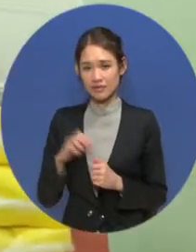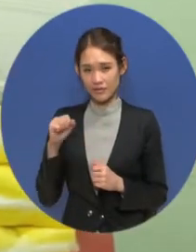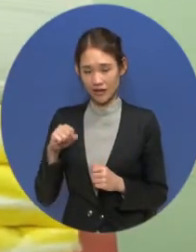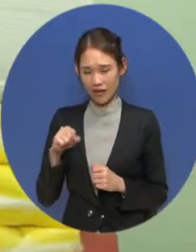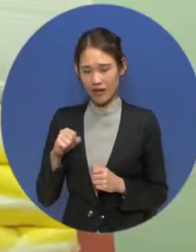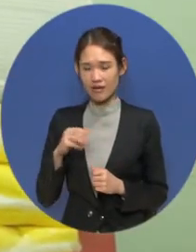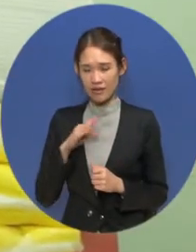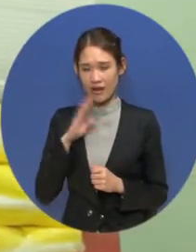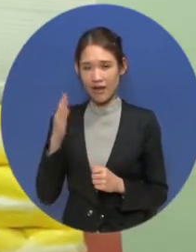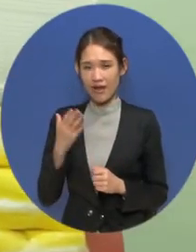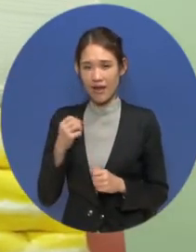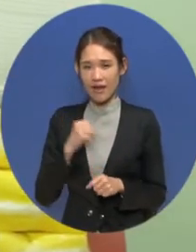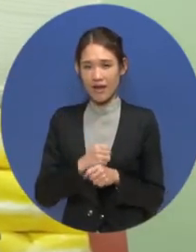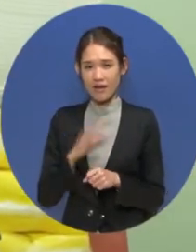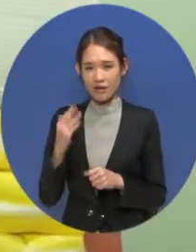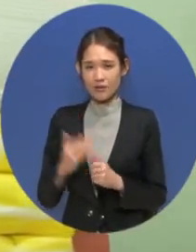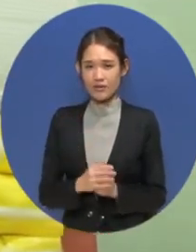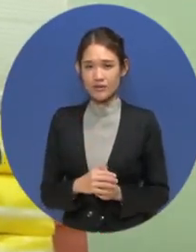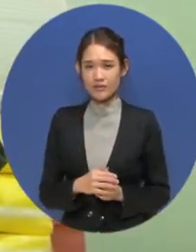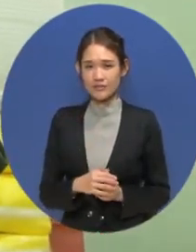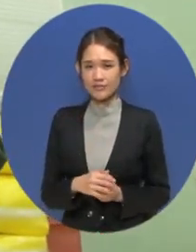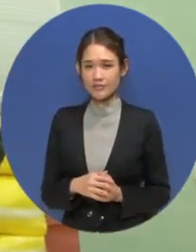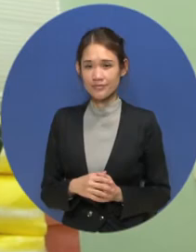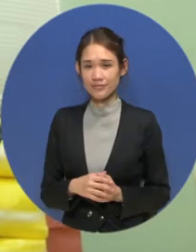다 해야 돼요?